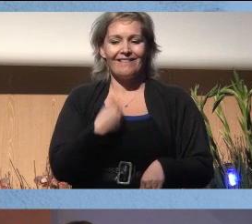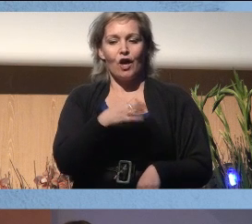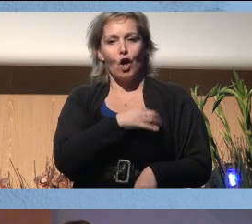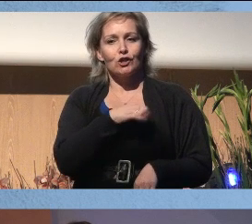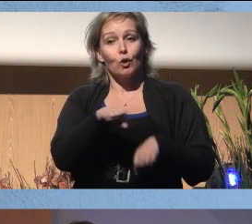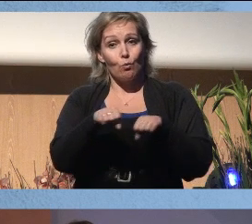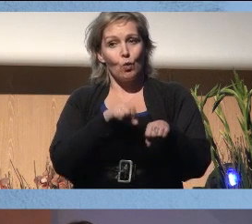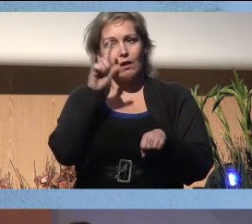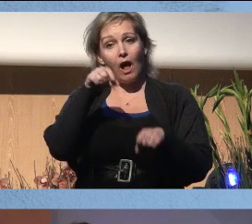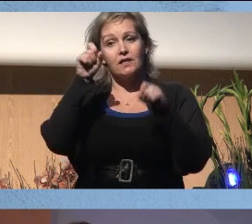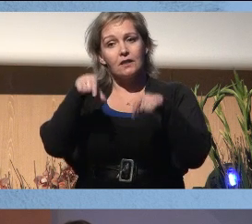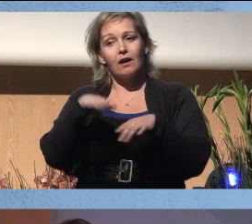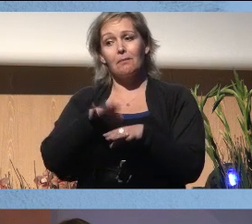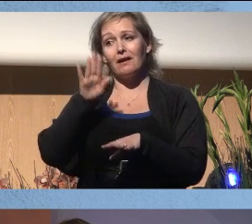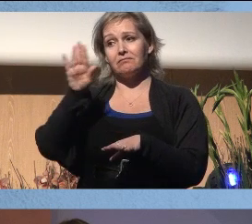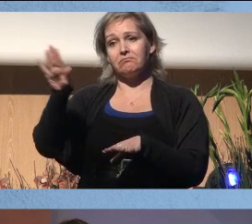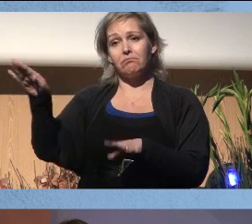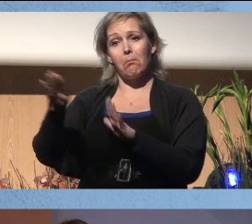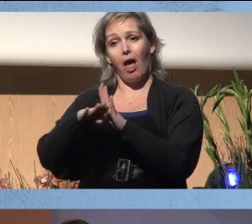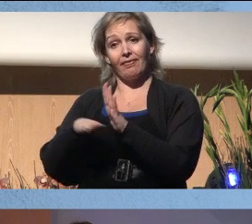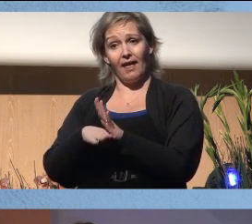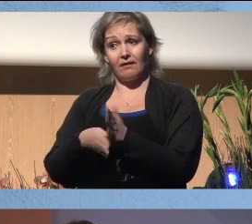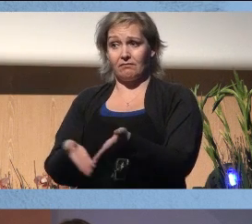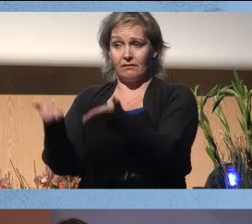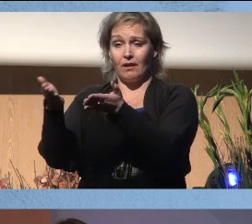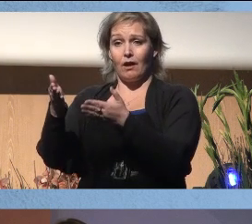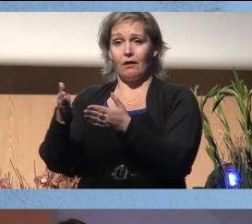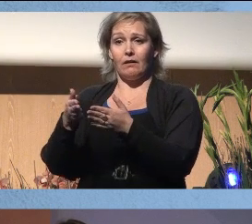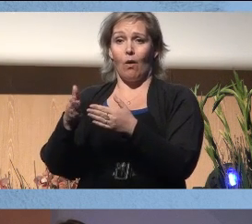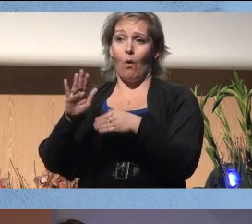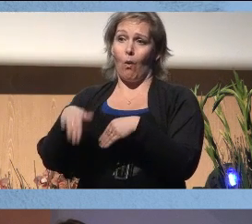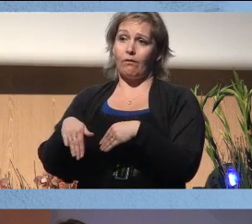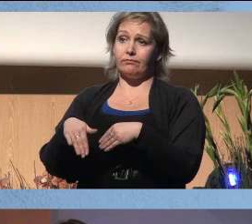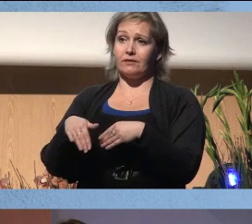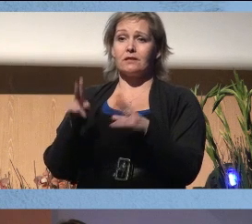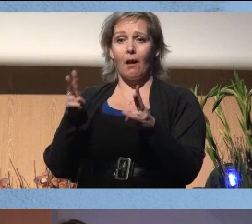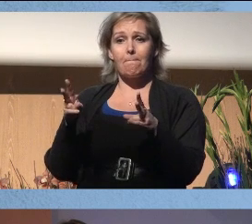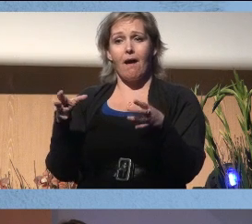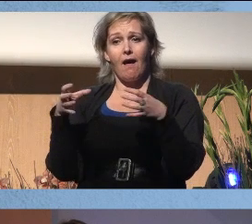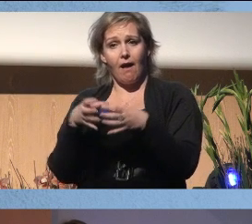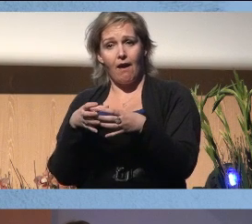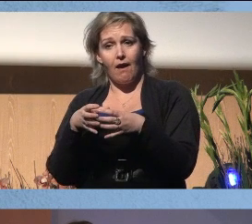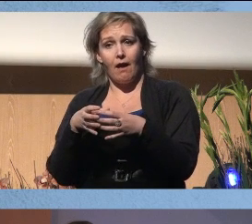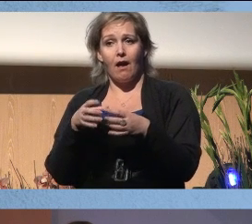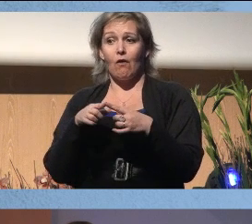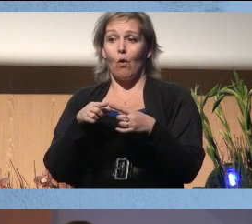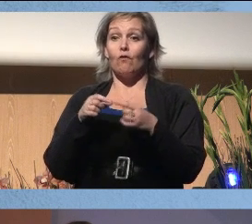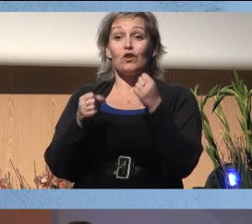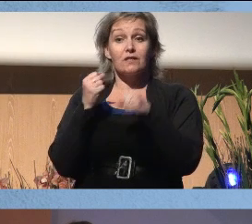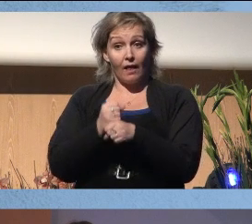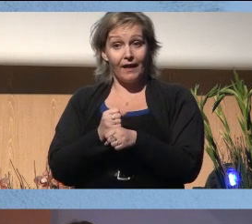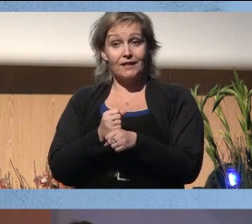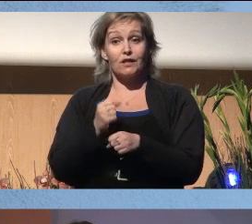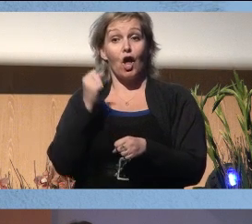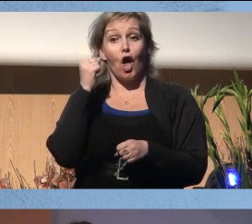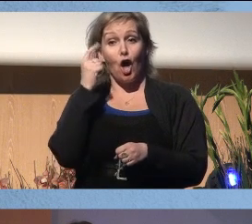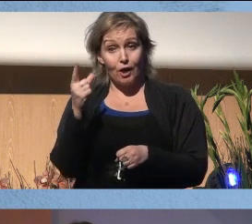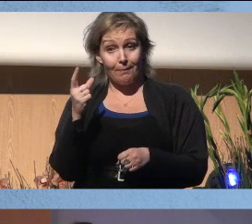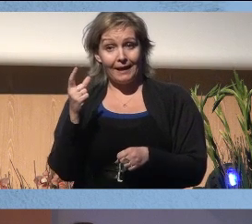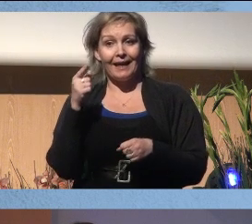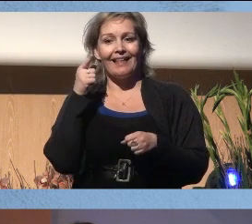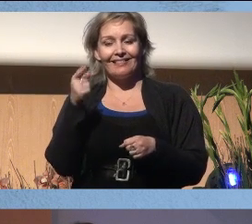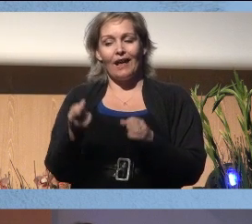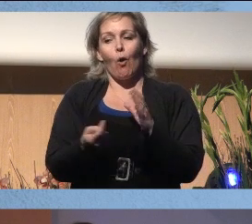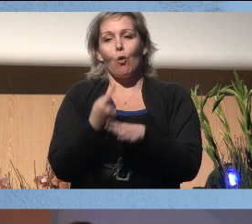ønsker kommunene kan starte med sine egne planer, bygget over samme lest. For sannhetens øyeblikk,